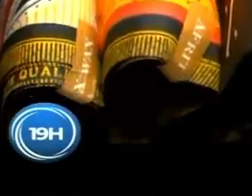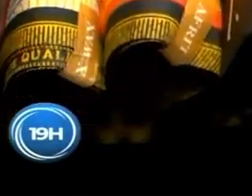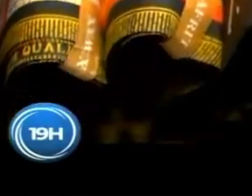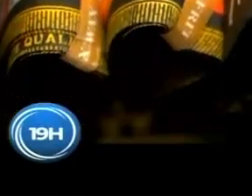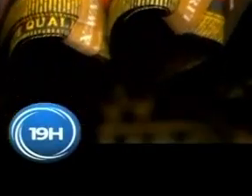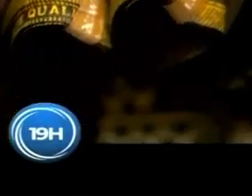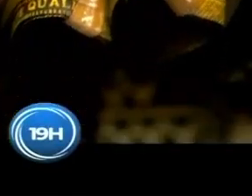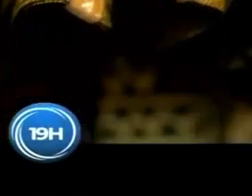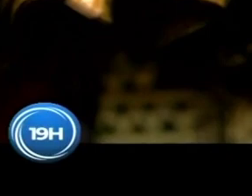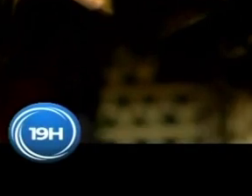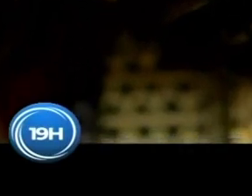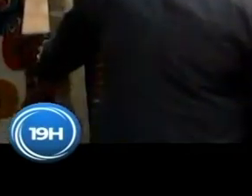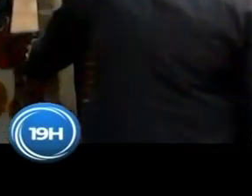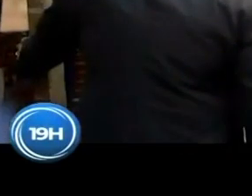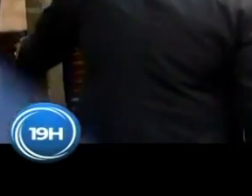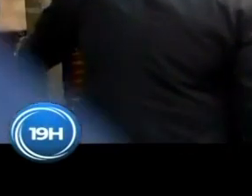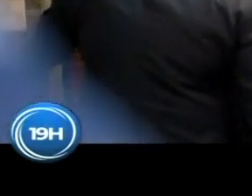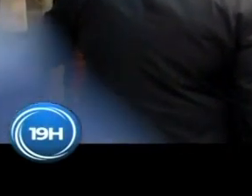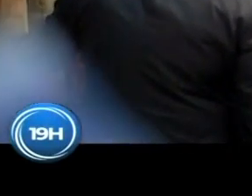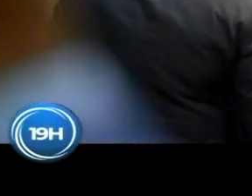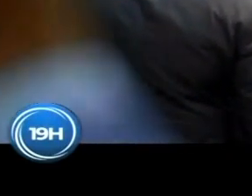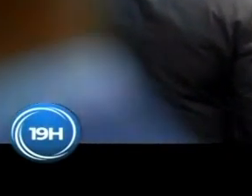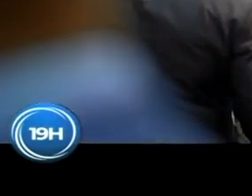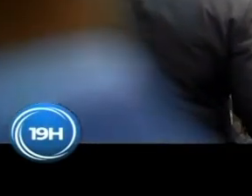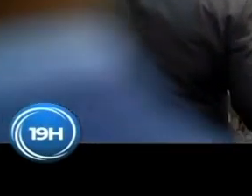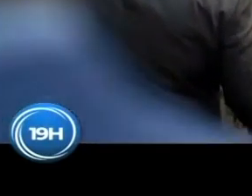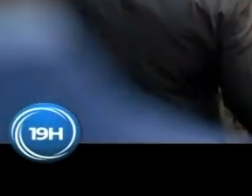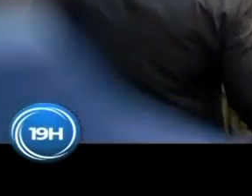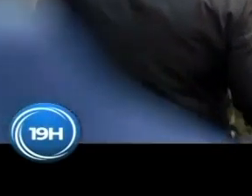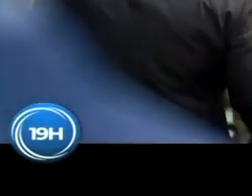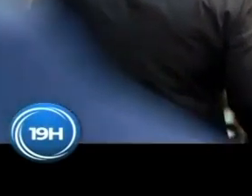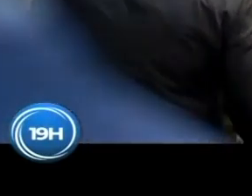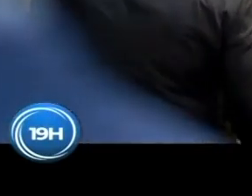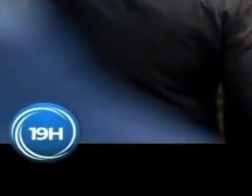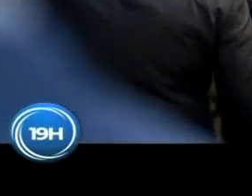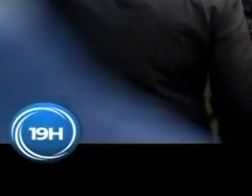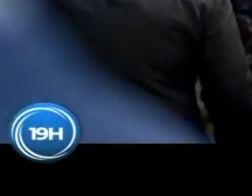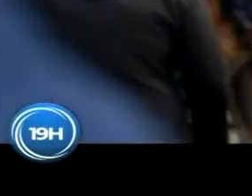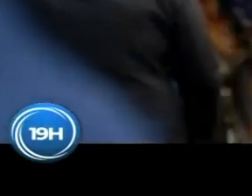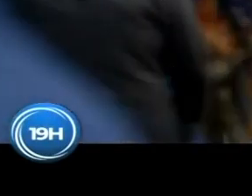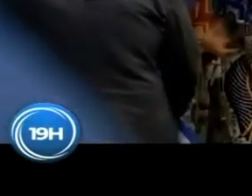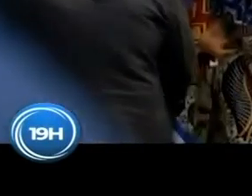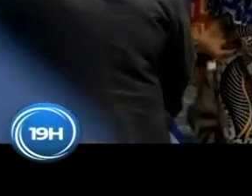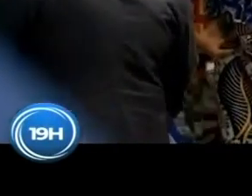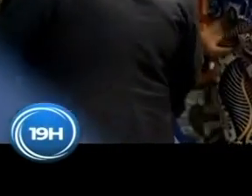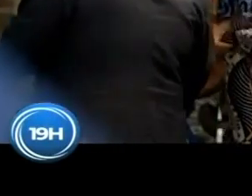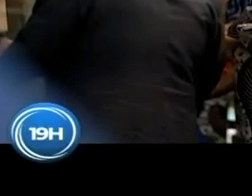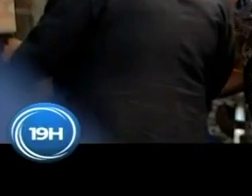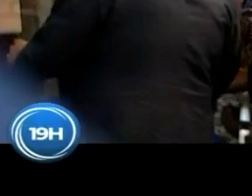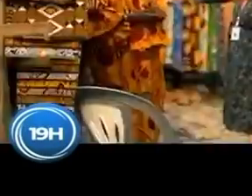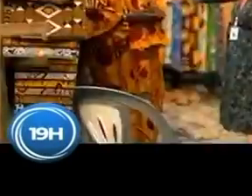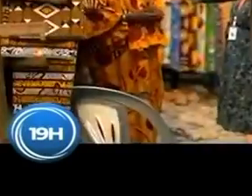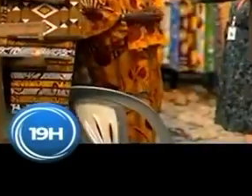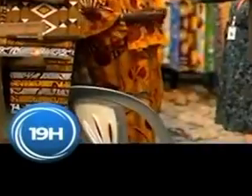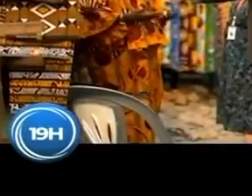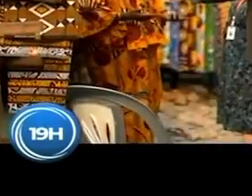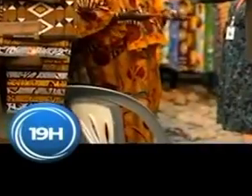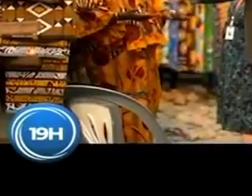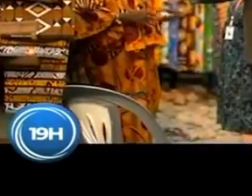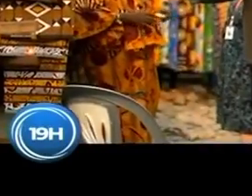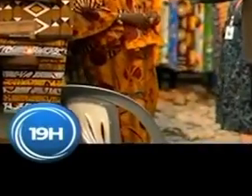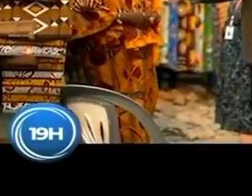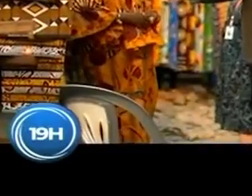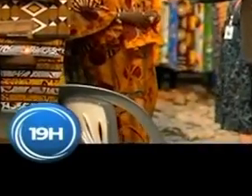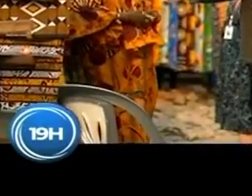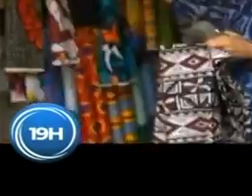Sa Majesté la reine Mathilde a particulièrement admiré la diversité de ce qui se conçoit au Congo comme un art et qui valorise la